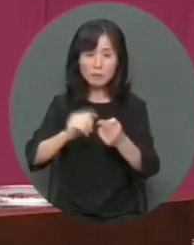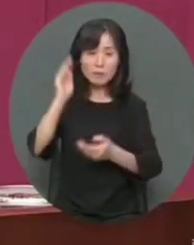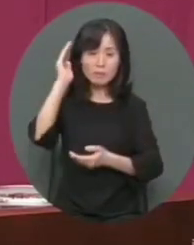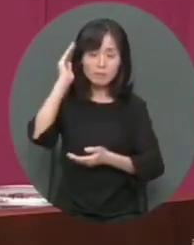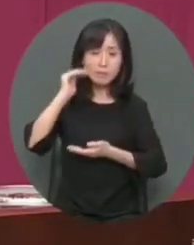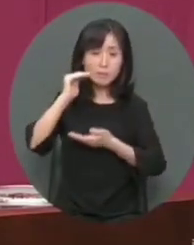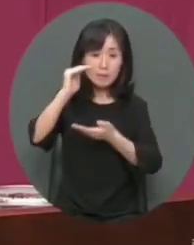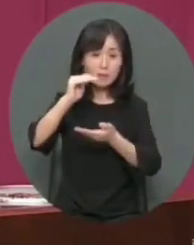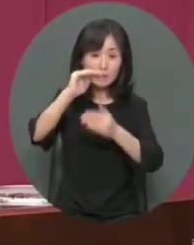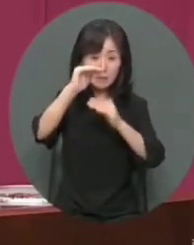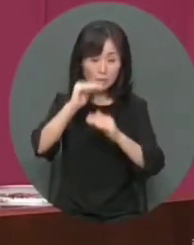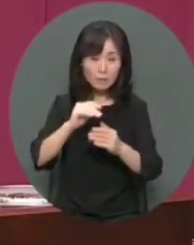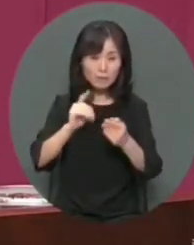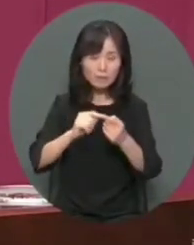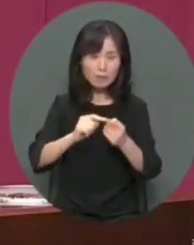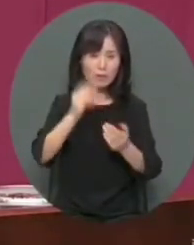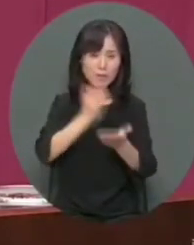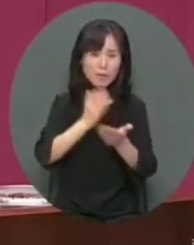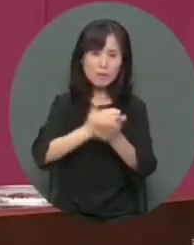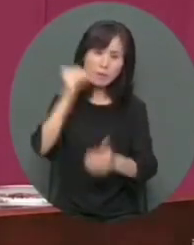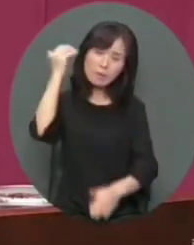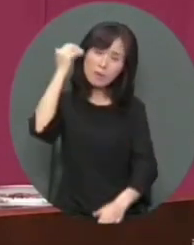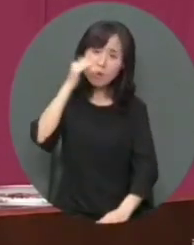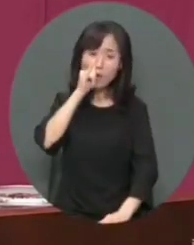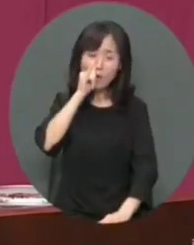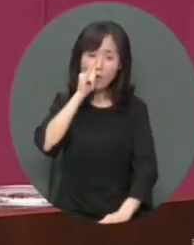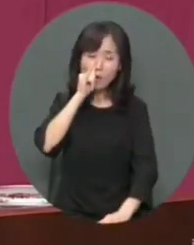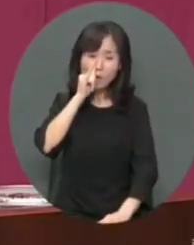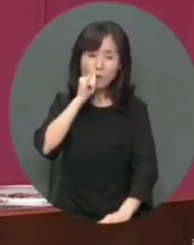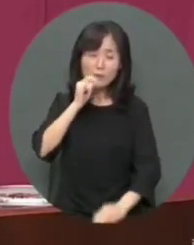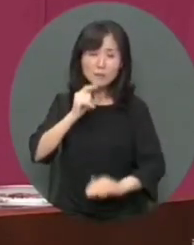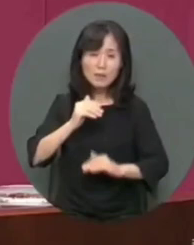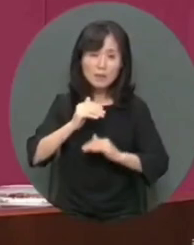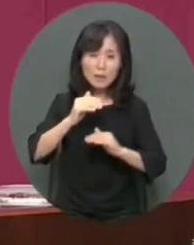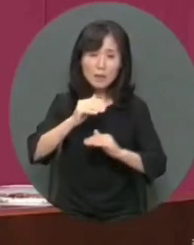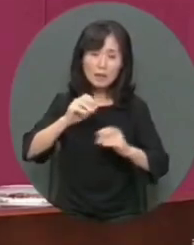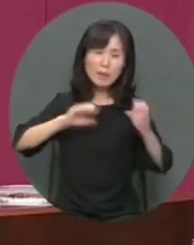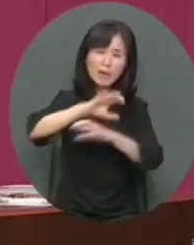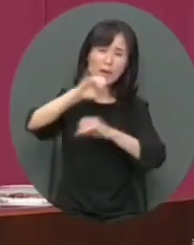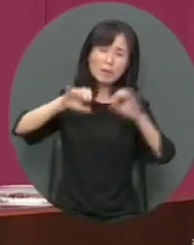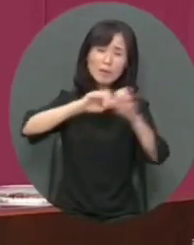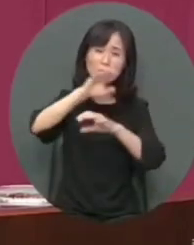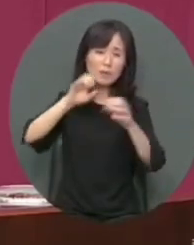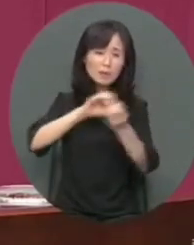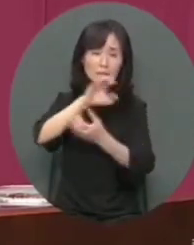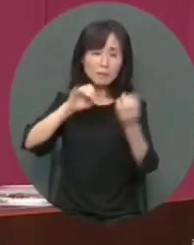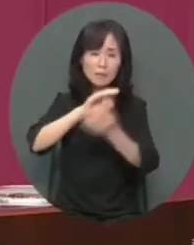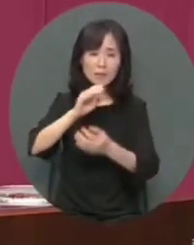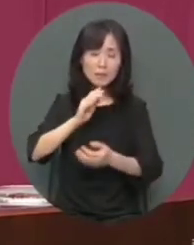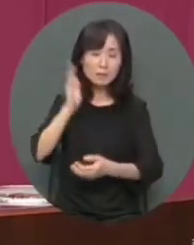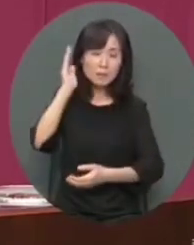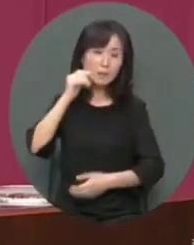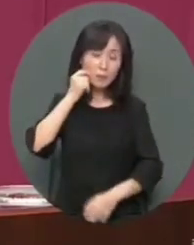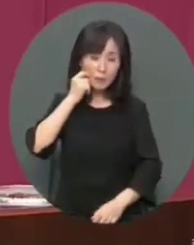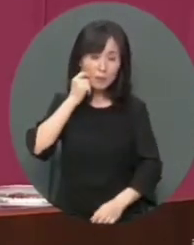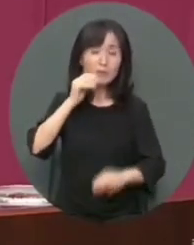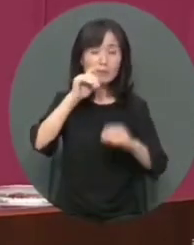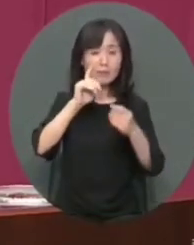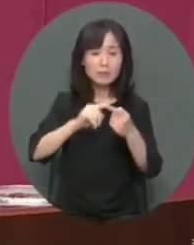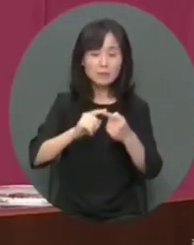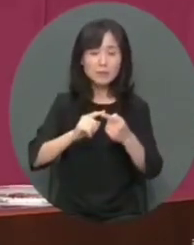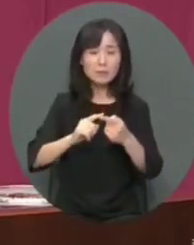것을 막고 계시고 그렇죠. 정상적인 진행이 안 되고 있는 상황이니까 그 부분은